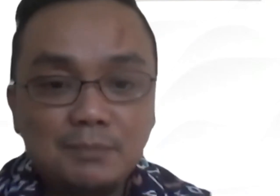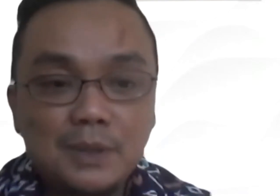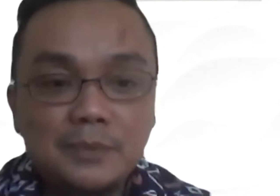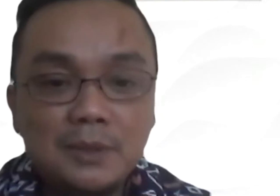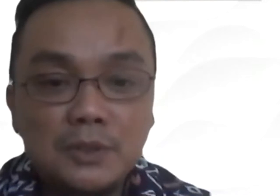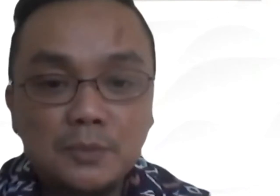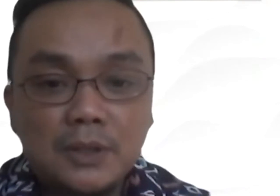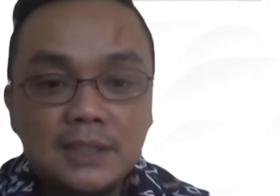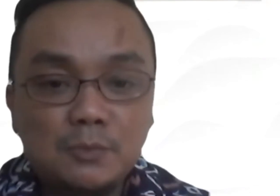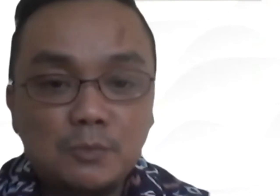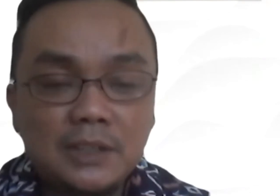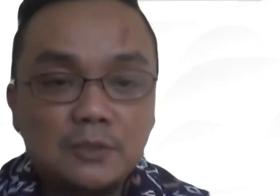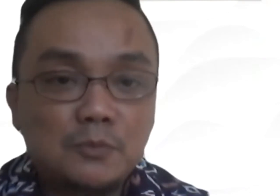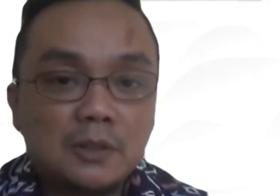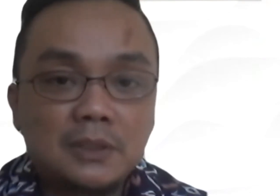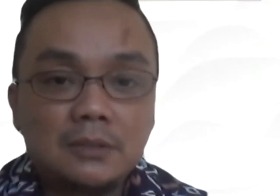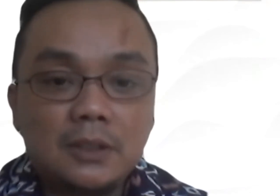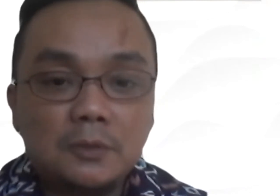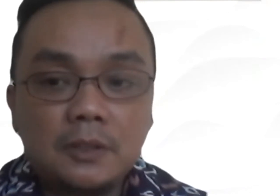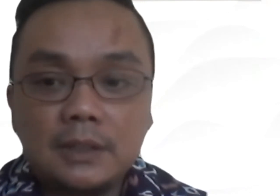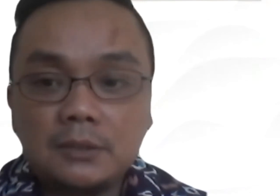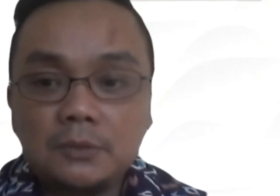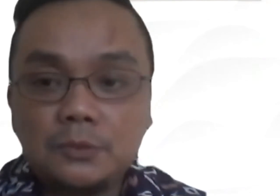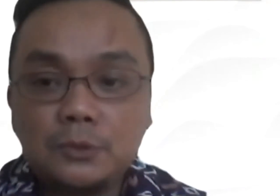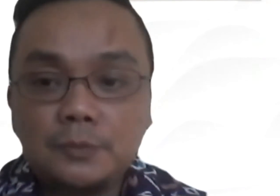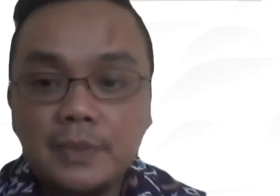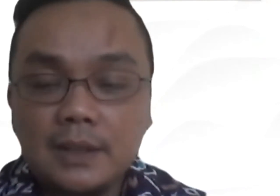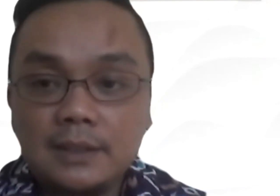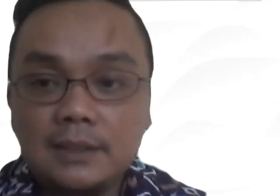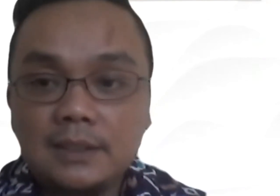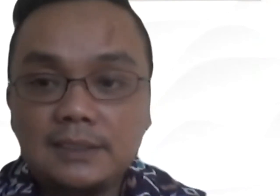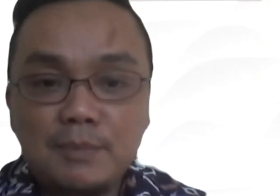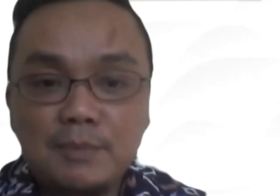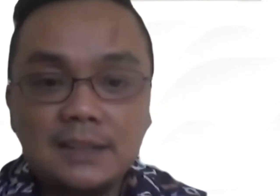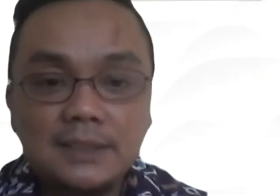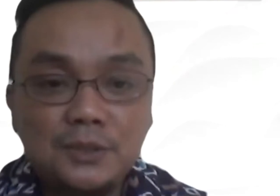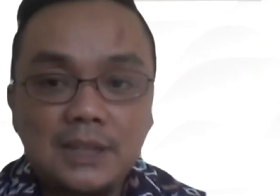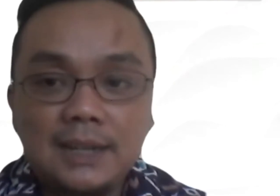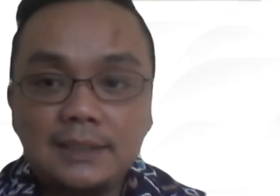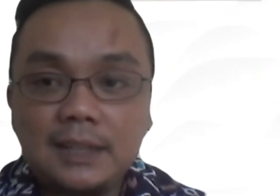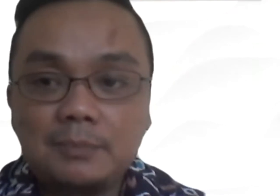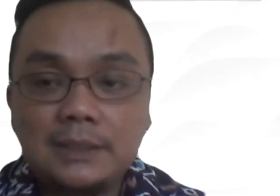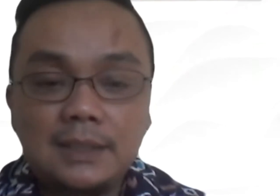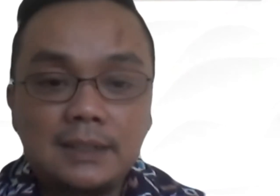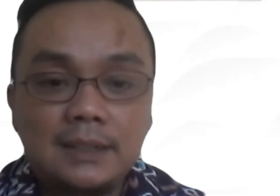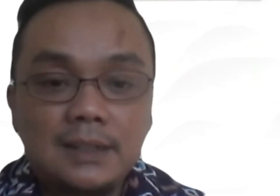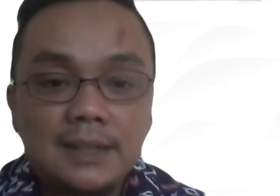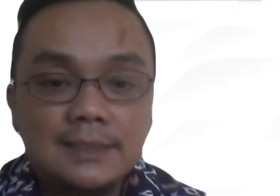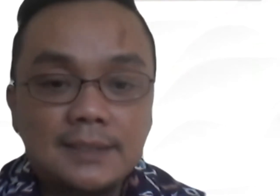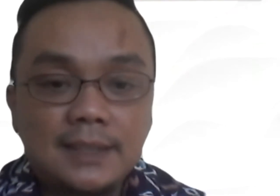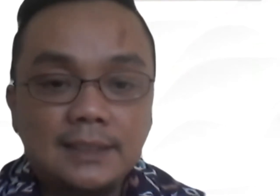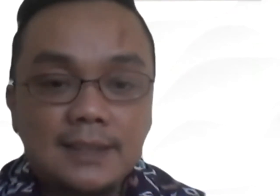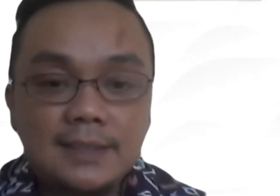Selamat siang Bapak Ibu semua. Assalamualaikum warahmatullahi wabarakatuh. Terima kasih sudah hadir